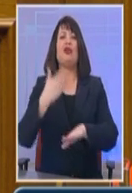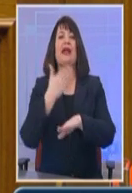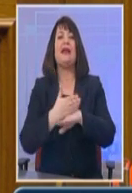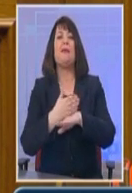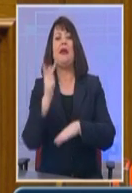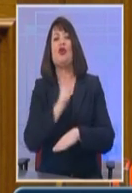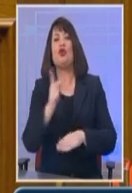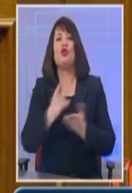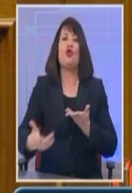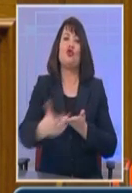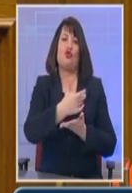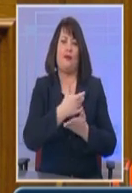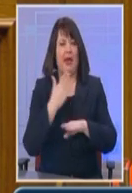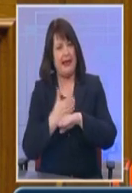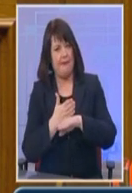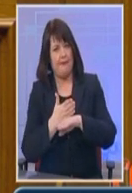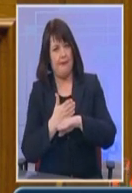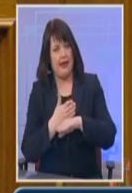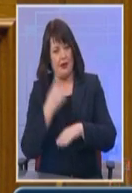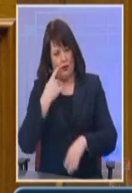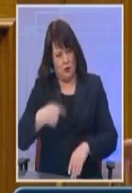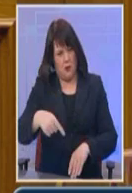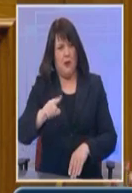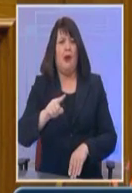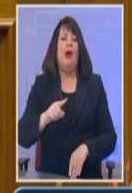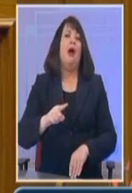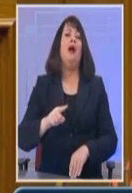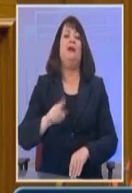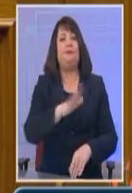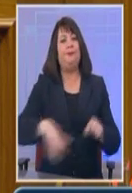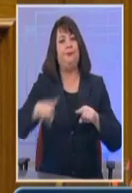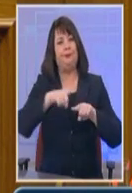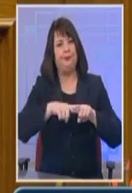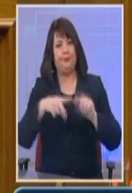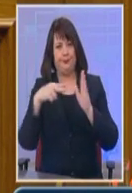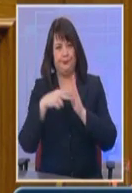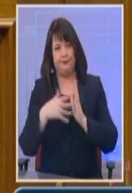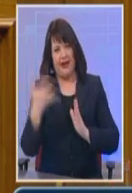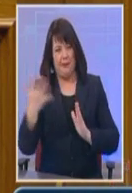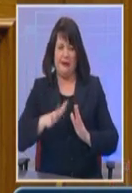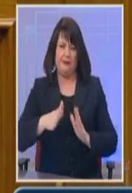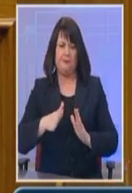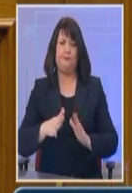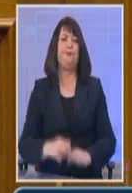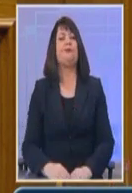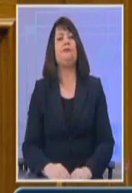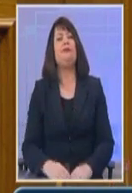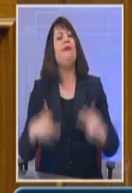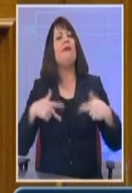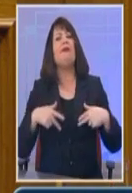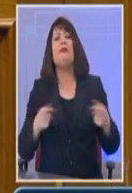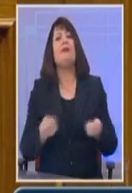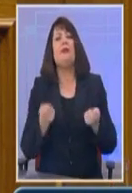κοινωνικού εισοδήματος, με πρόβλεψη κάλυψης όλης της χώρας για το 2015. Και τι έκανε η